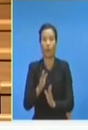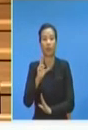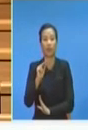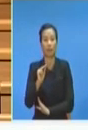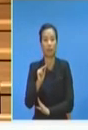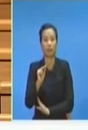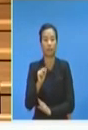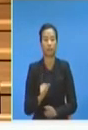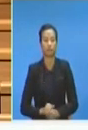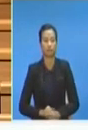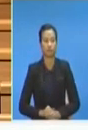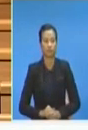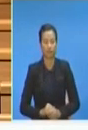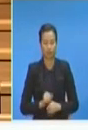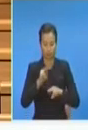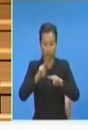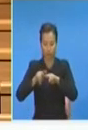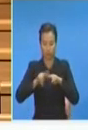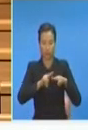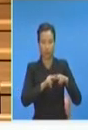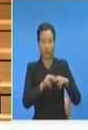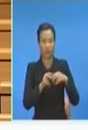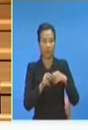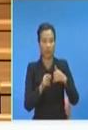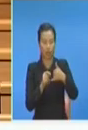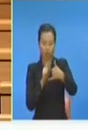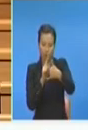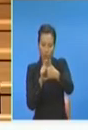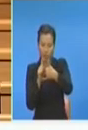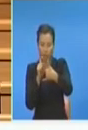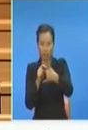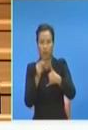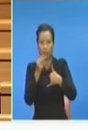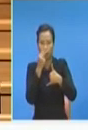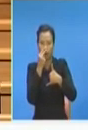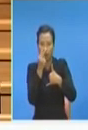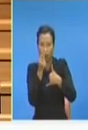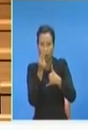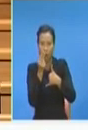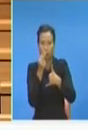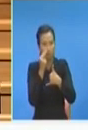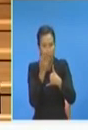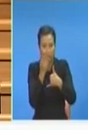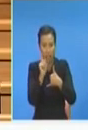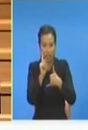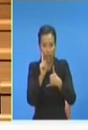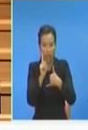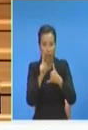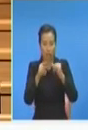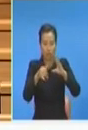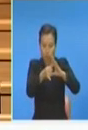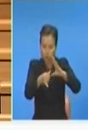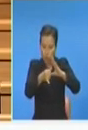แล้วเขาก็นั่งสอบกันว่าเห็นหรือไม่เห็นร้านก๋วยเตี๋ยวฝั่งตรงข้ามเห็นคนมาอยู่30คนไหมอยู่จริง